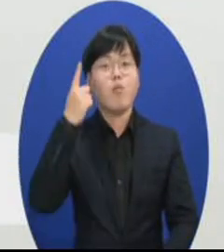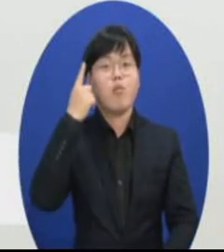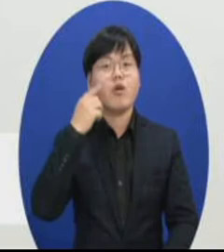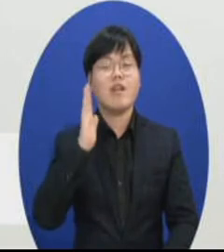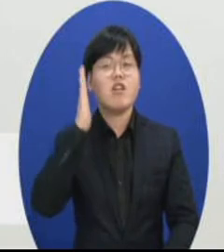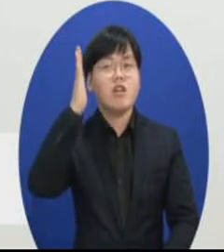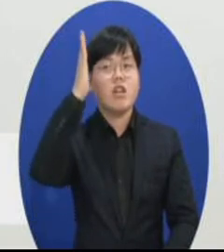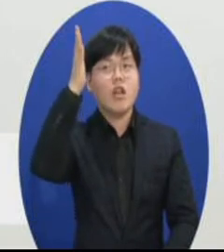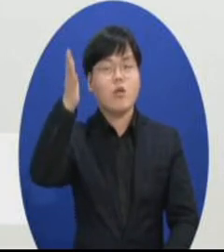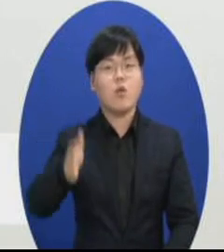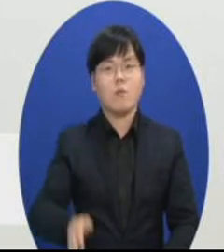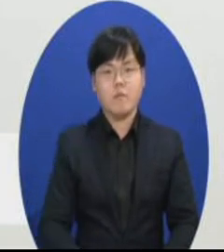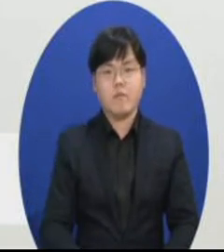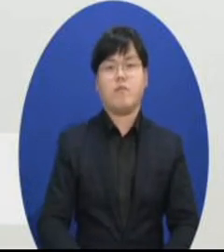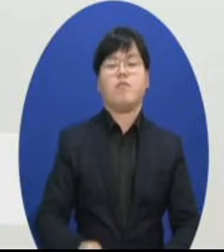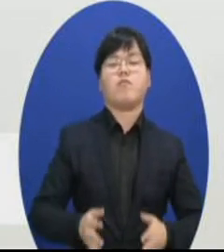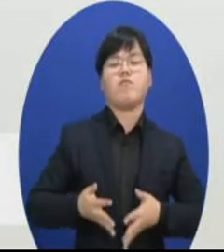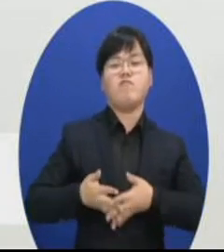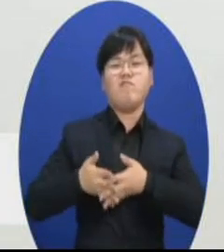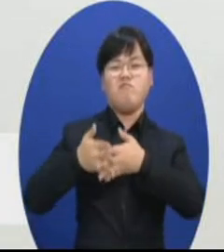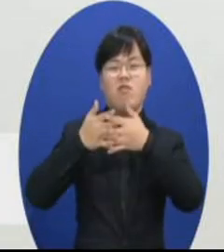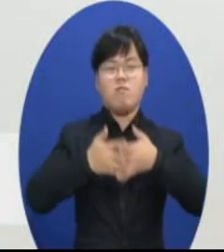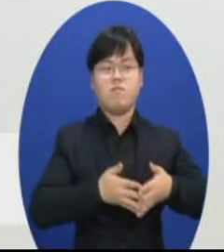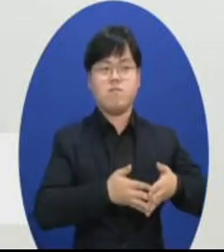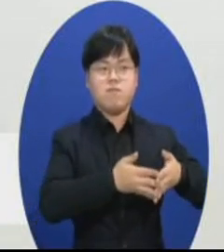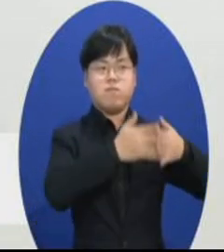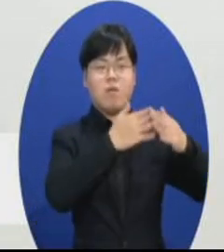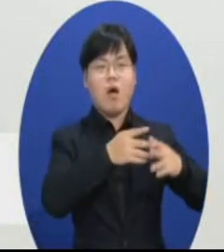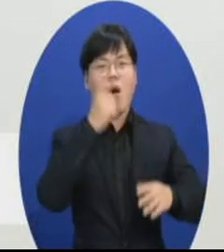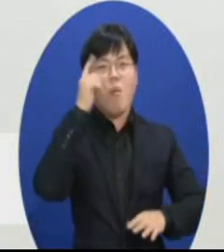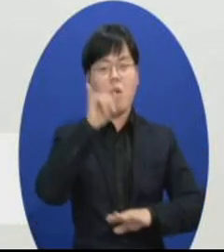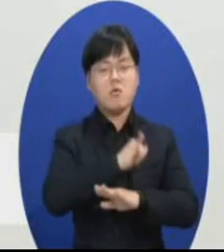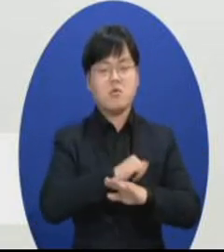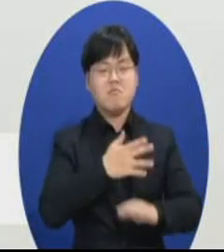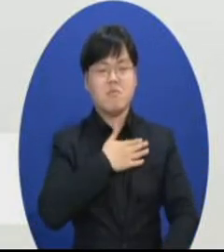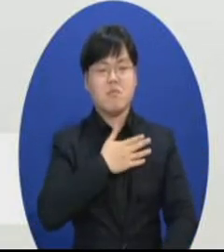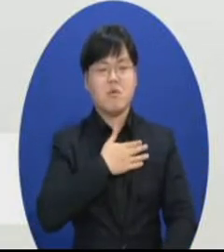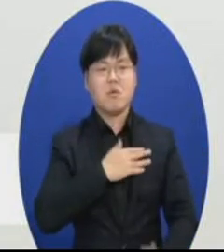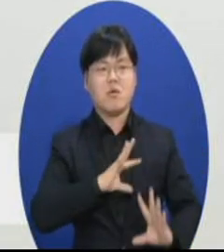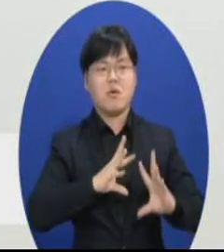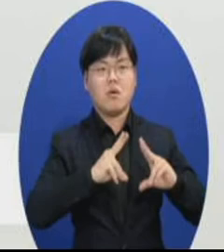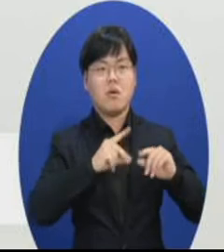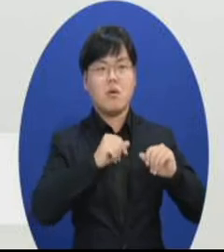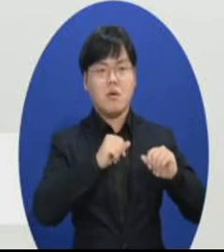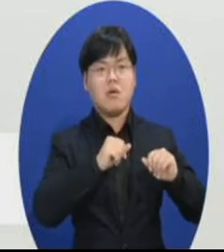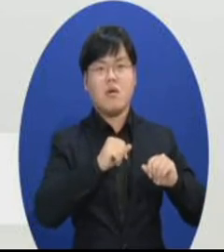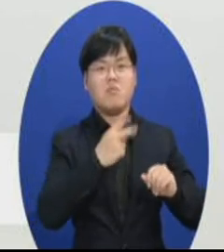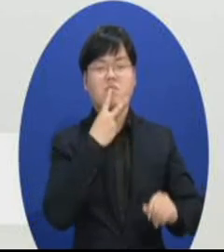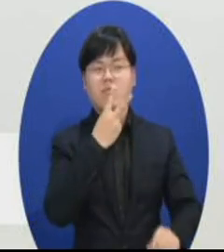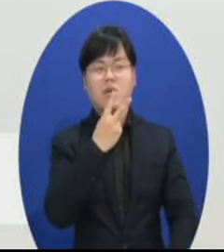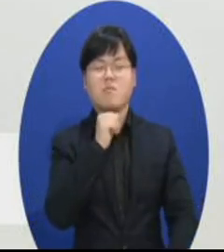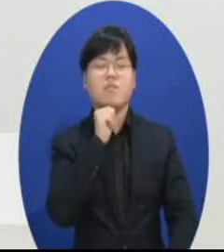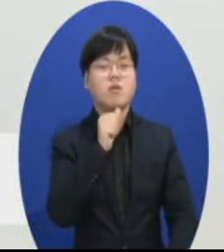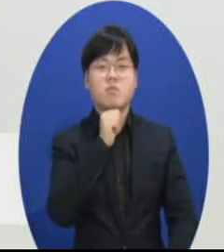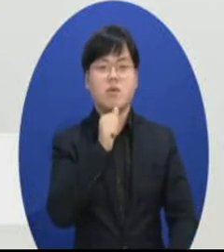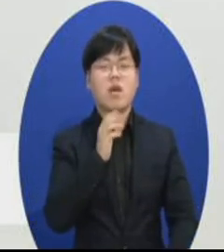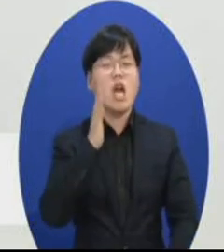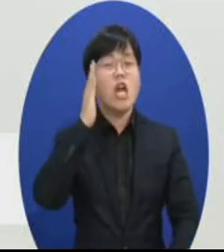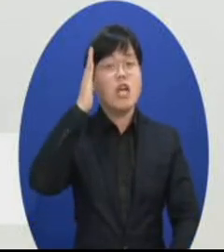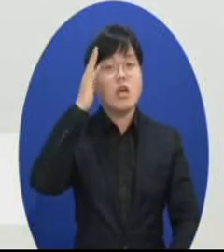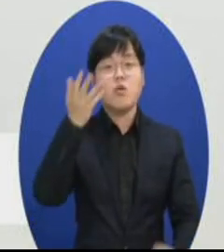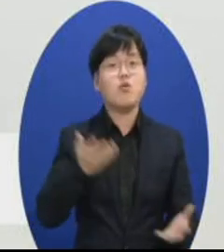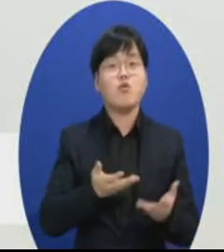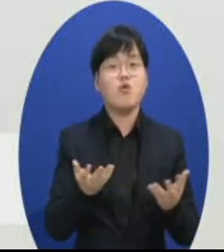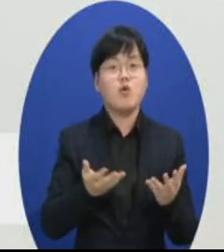шүү дээ. Цаашдаа энэ өндөр байшин барилгаар энэ улс орны хөгжлийг хурдцыг хөгжил дэвшлиг үнэлэхгүй баха. Цаашдаа